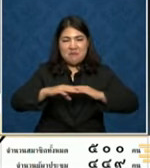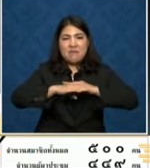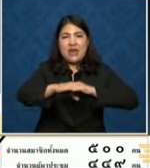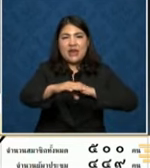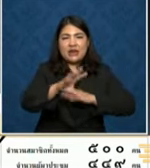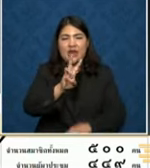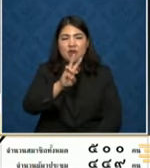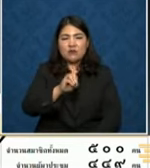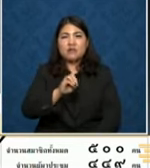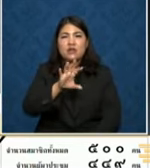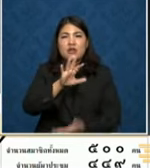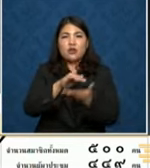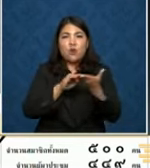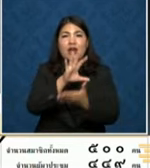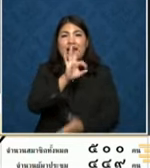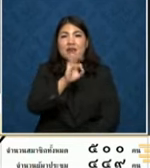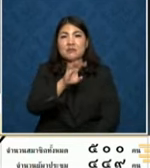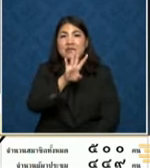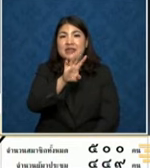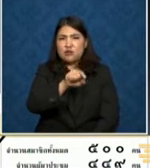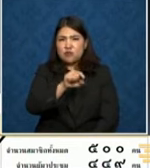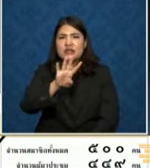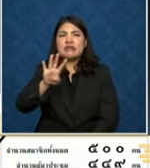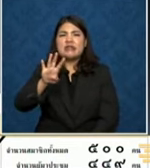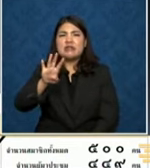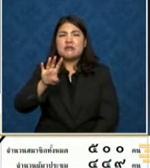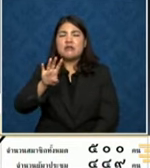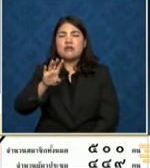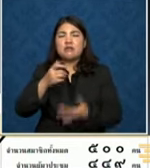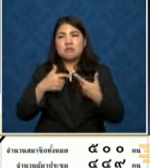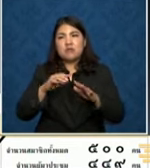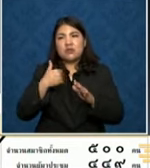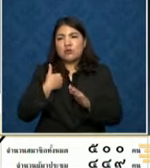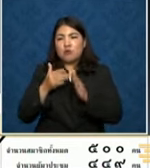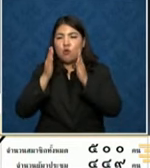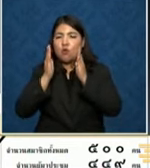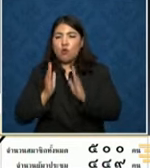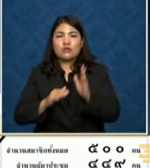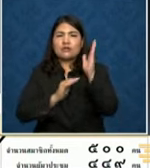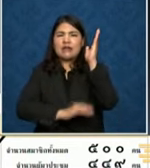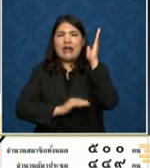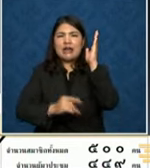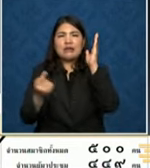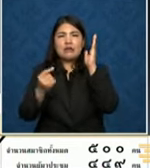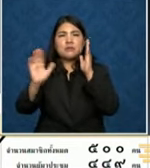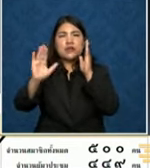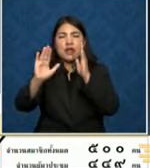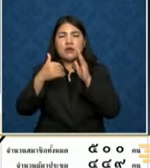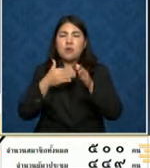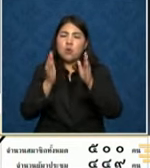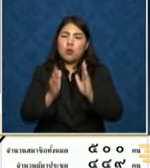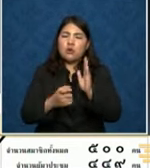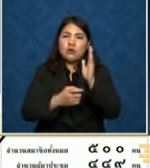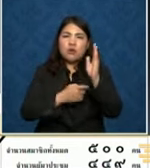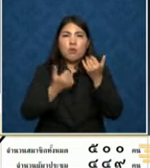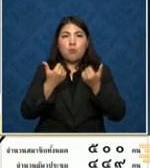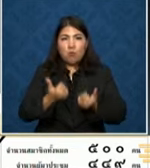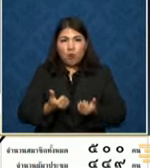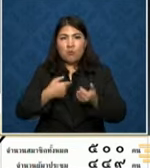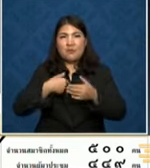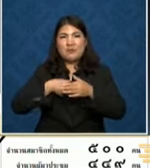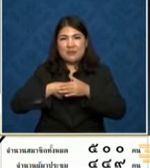94.44 บาทพี่น้องชาวสวนยางนะครับไม่ใช่ชาวใต้อย่างเดียวนะครับผมเกิดที่จังหวัด